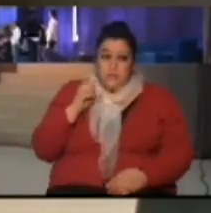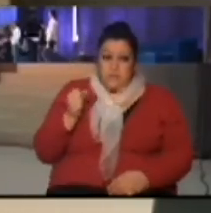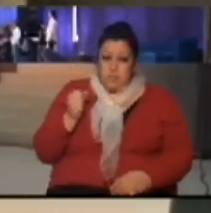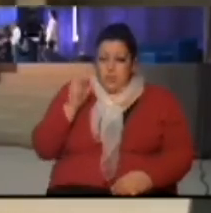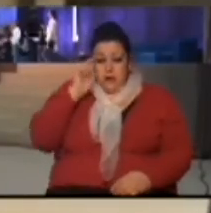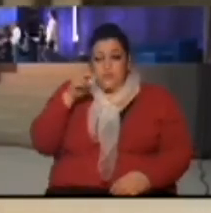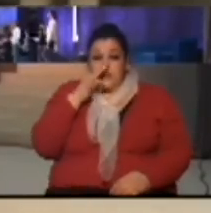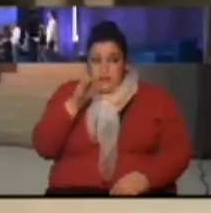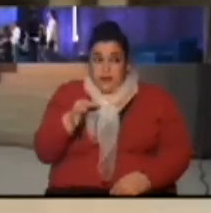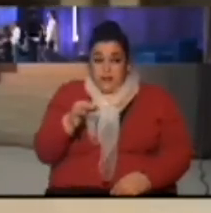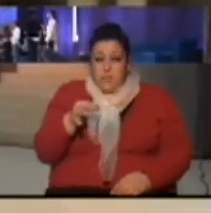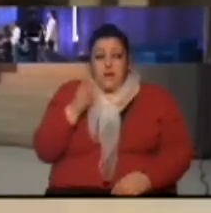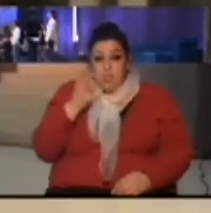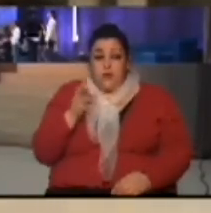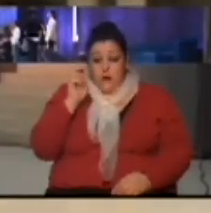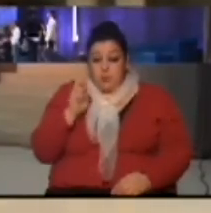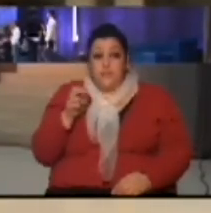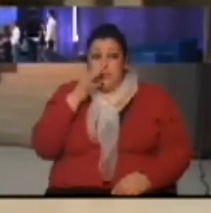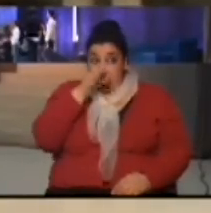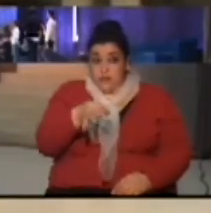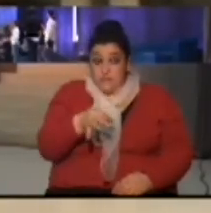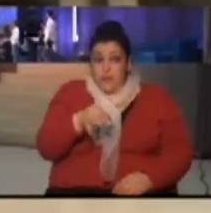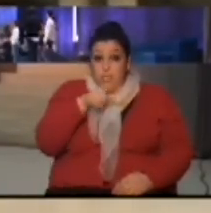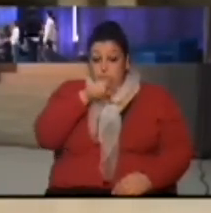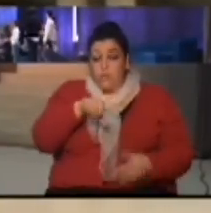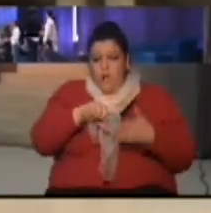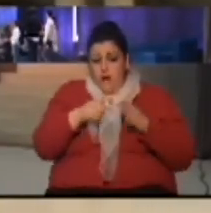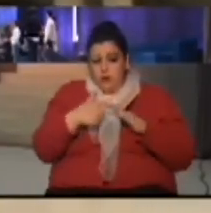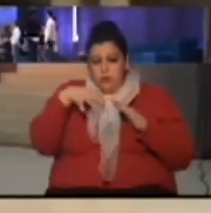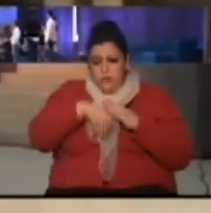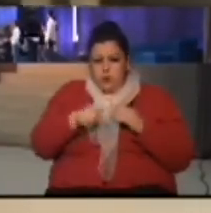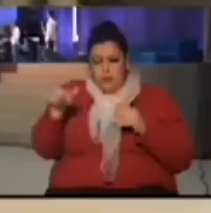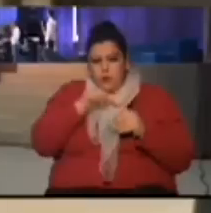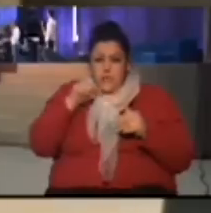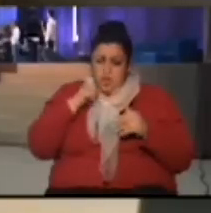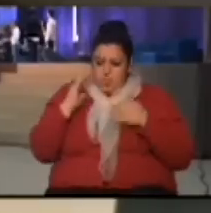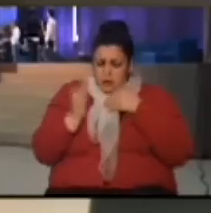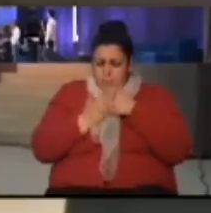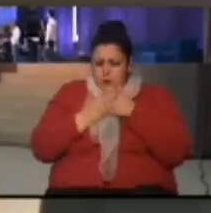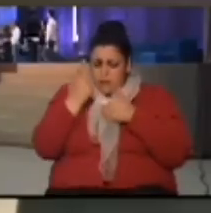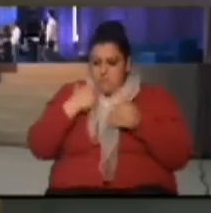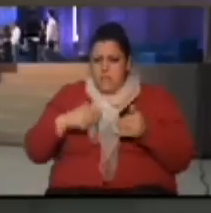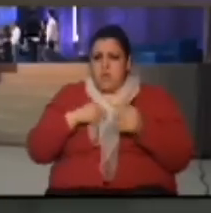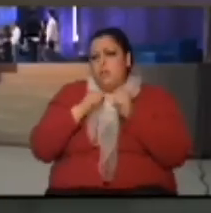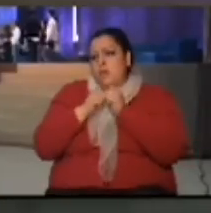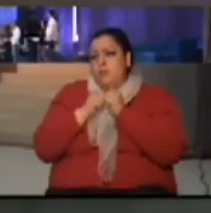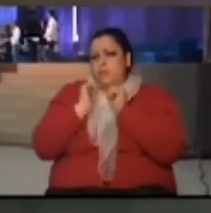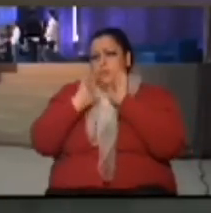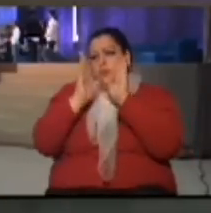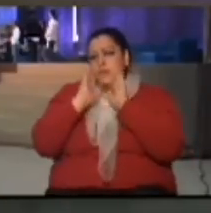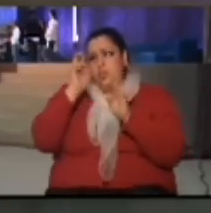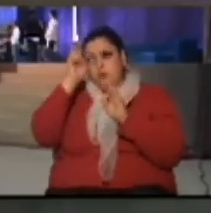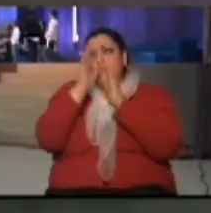Տերը քեզ սկասի, կամ դու կլսես քո աղոթքի սենյակում, կամ դու կլսես այսօր, որ ինքը գկա ու քեզ կասի